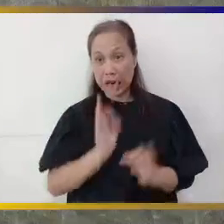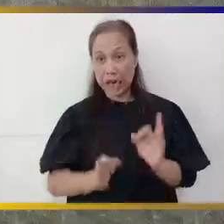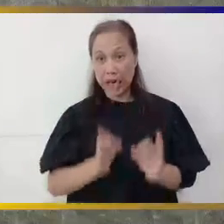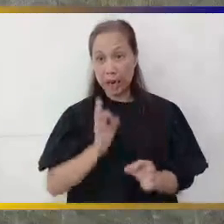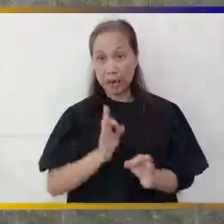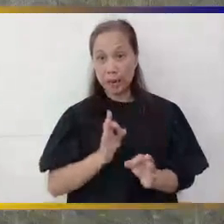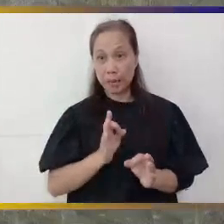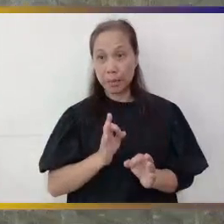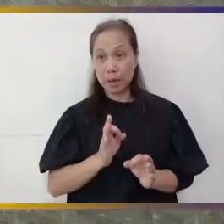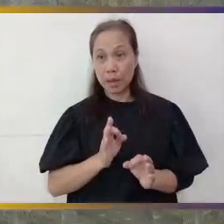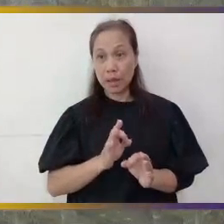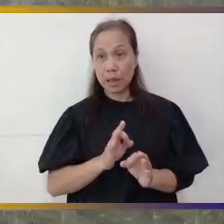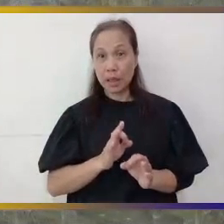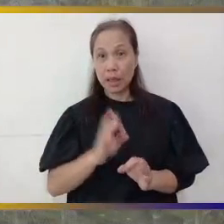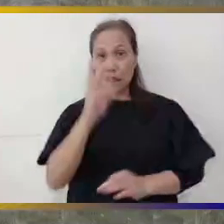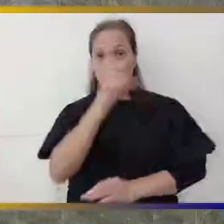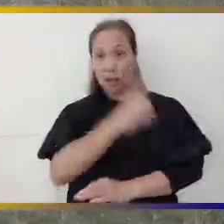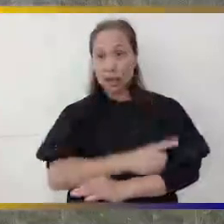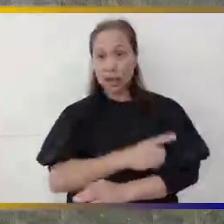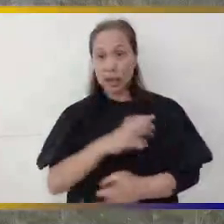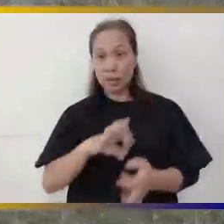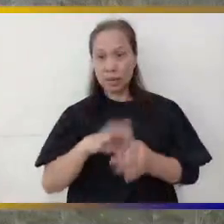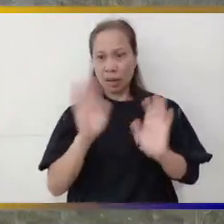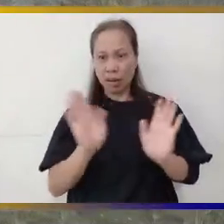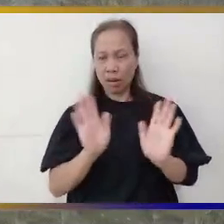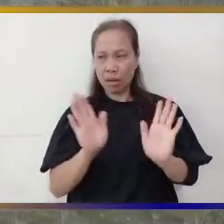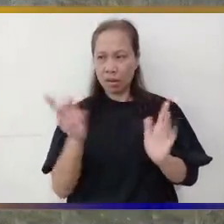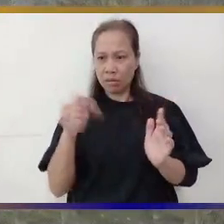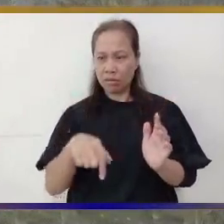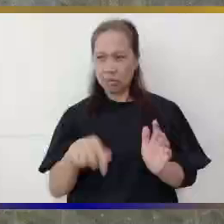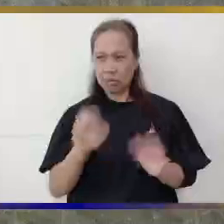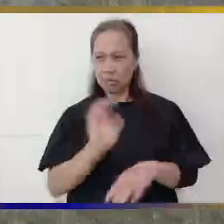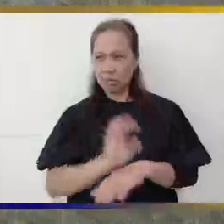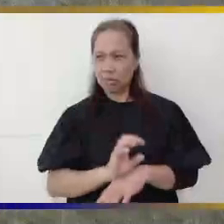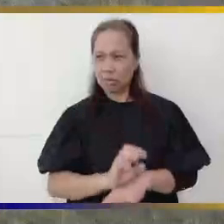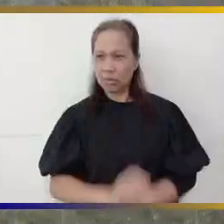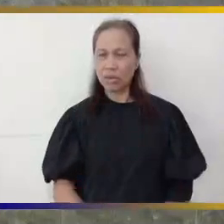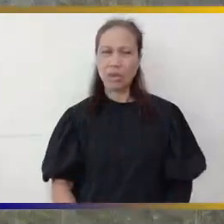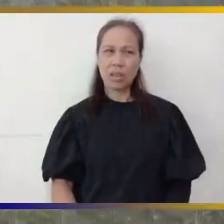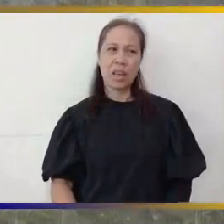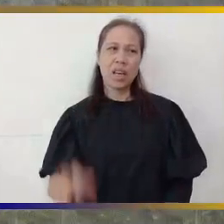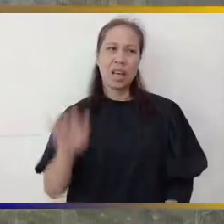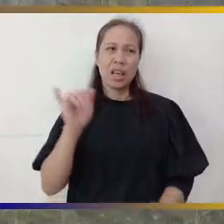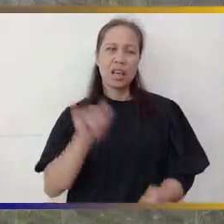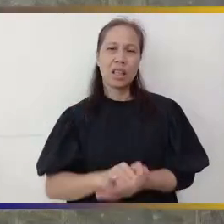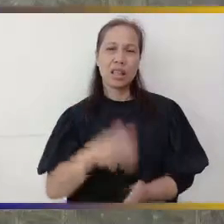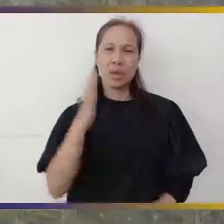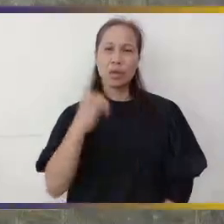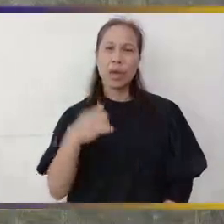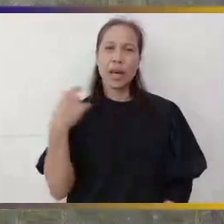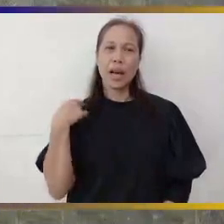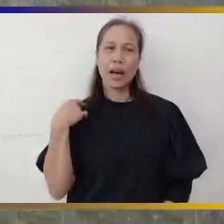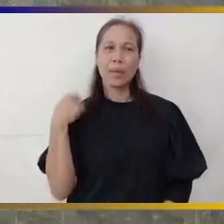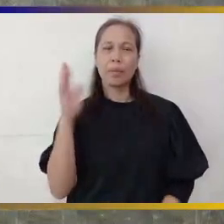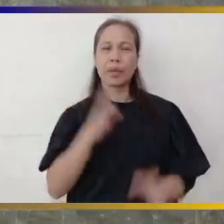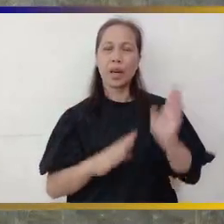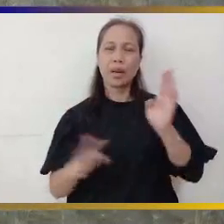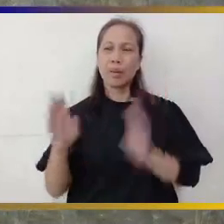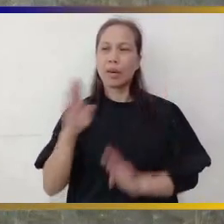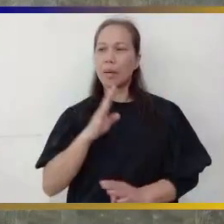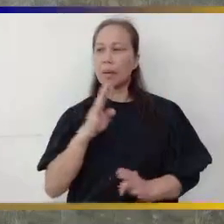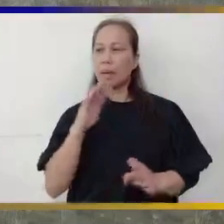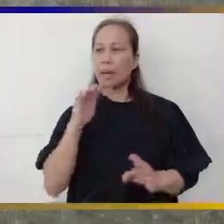So lahat po mga kapatid nagkakaroon talaga tayo ng problema sa Worship at ang worship ang pinakang